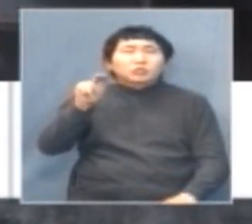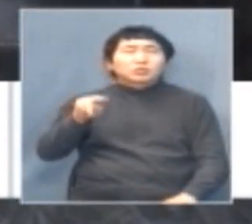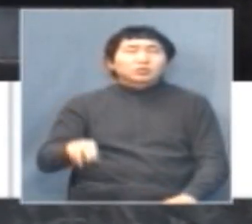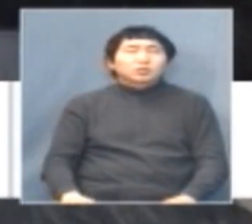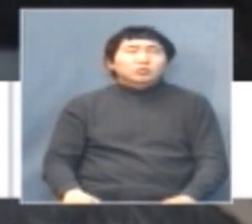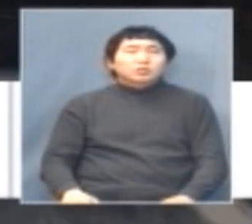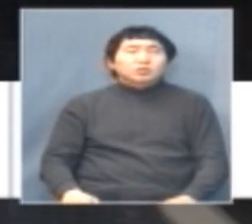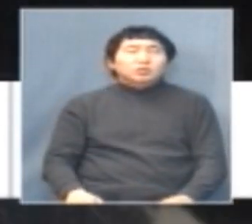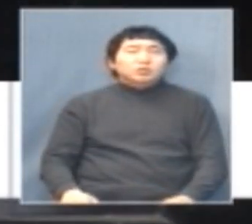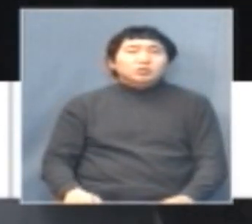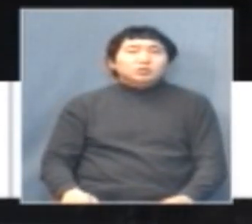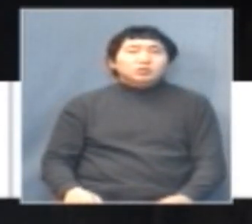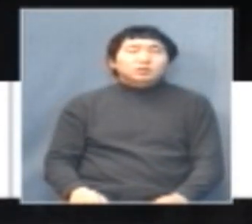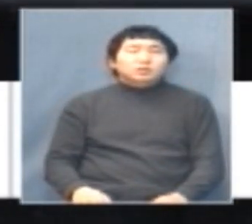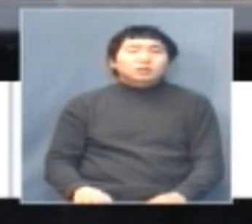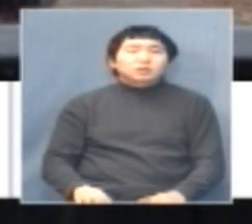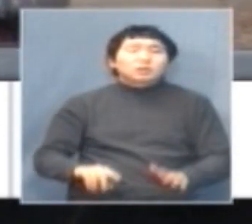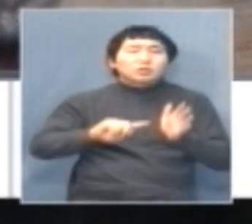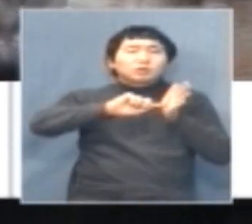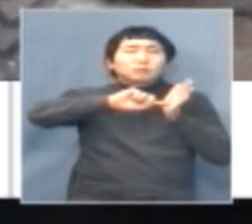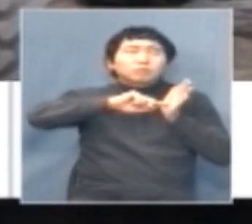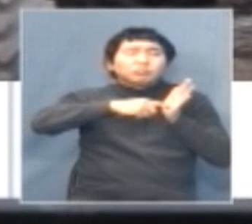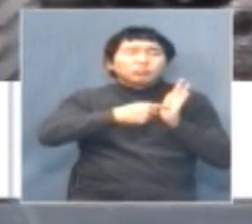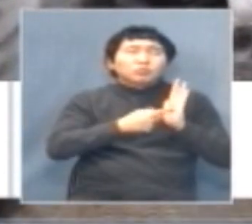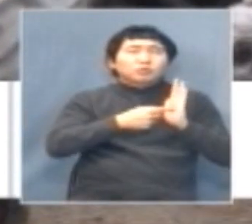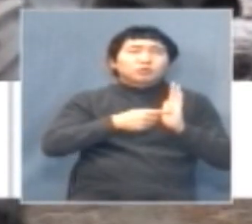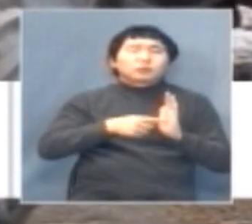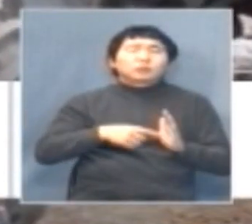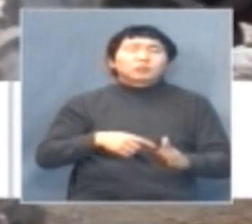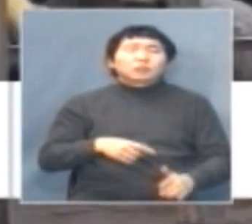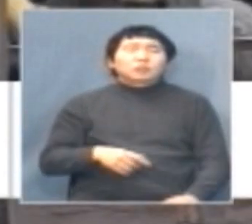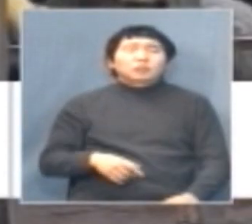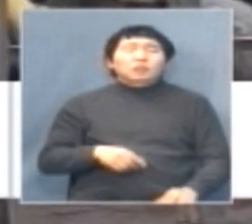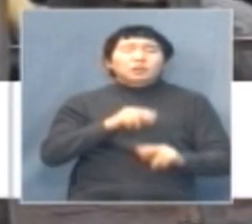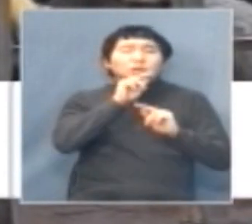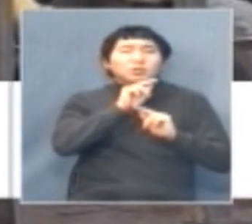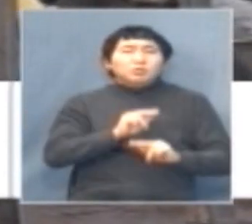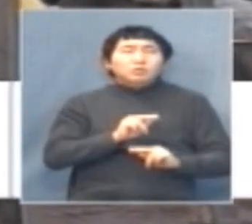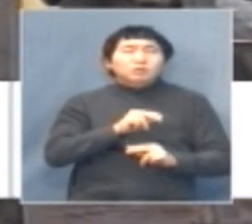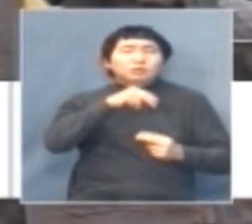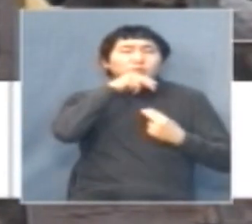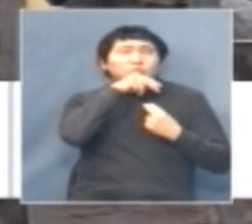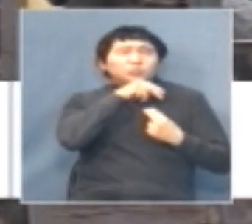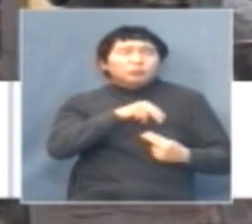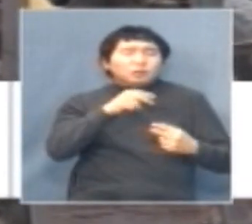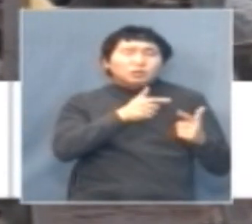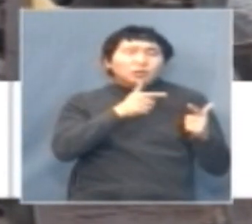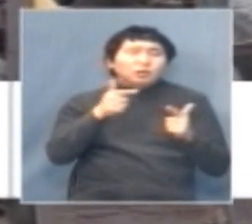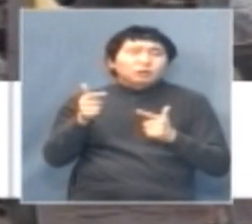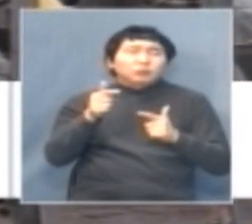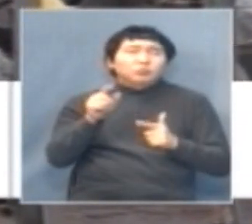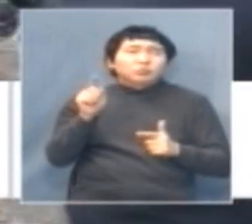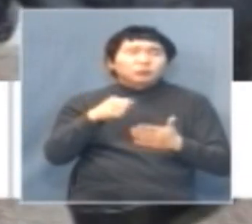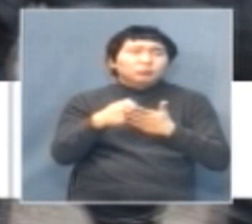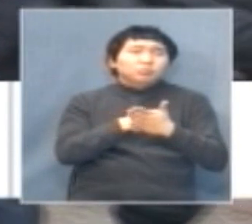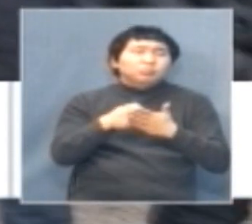Впереди стоит цель увеличить экспорт сельхозпродукции. Местные работники готовы упорно трудиться и уверены, что добьются